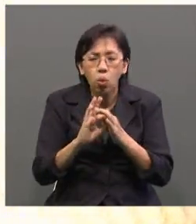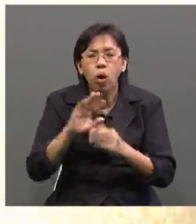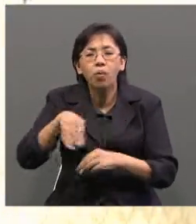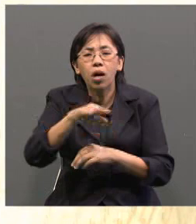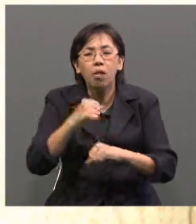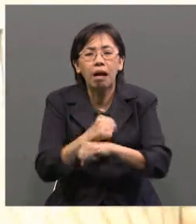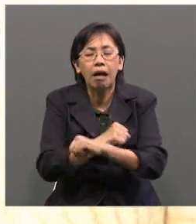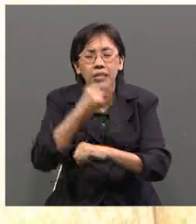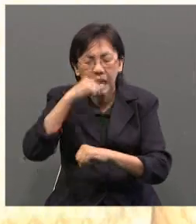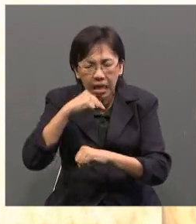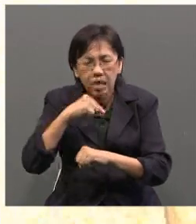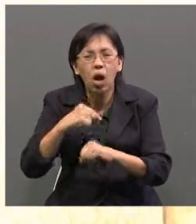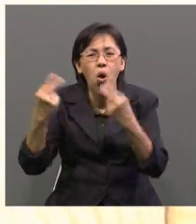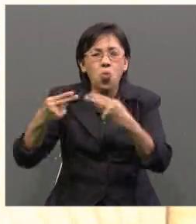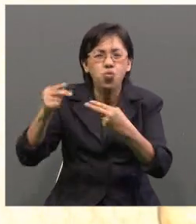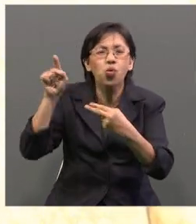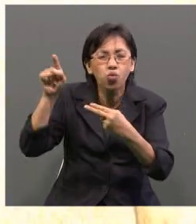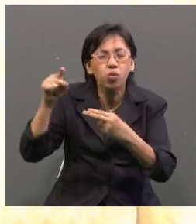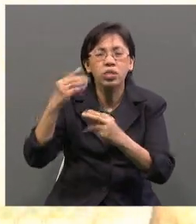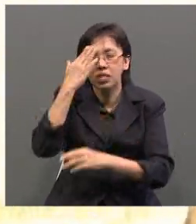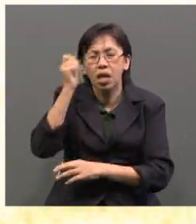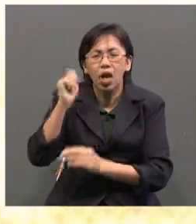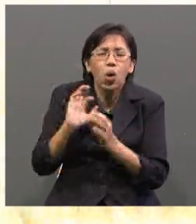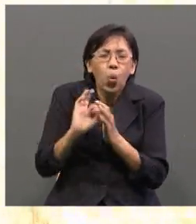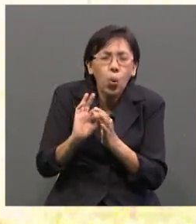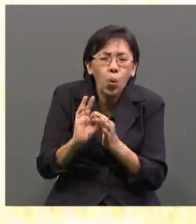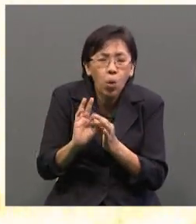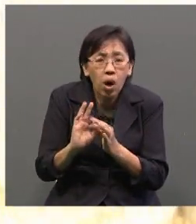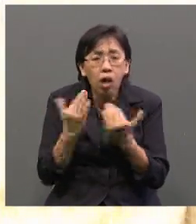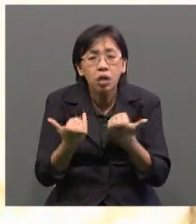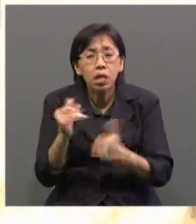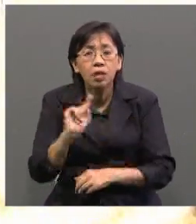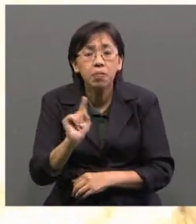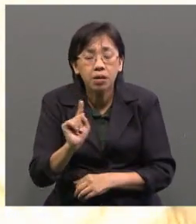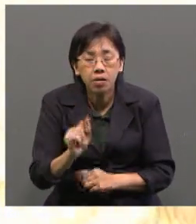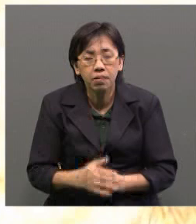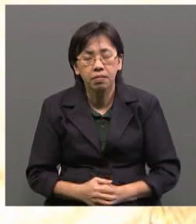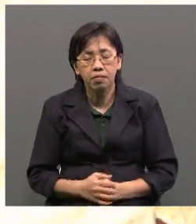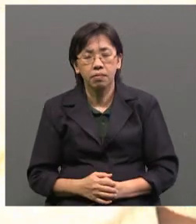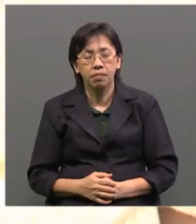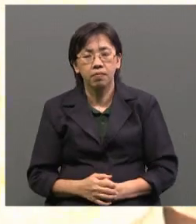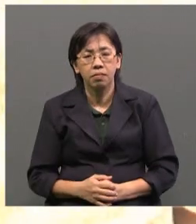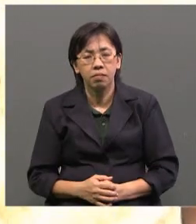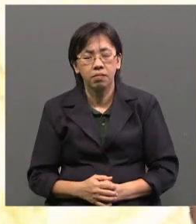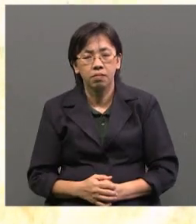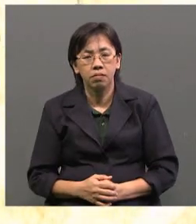ะครับที่เกิดเหตุที่ประเทศอิสราเอลนะครับตอนนี้เป็นไงบ้าง อยากกลับ